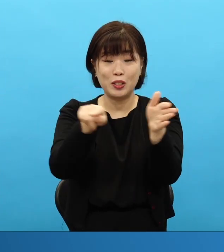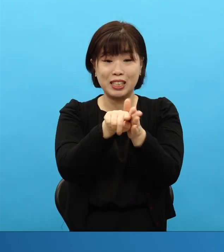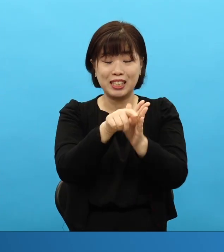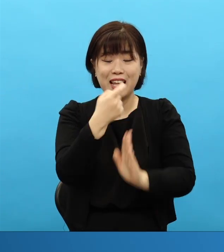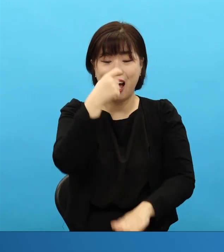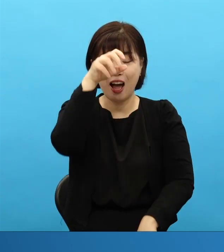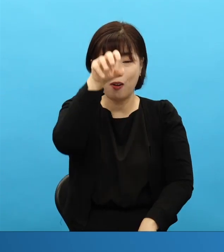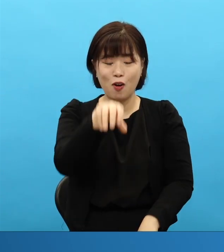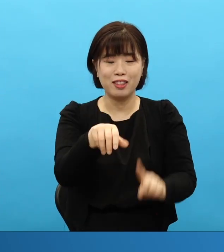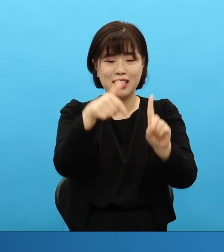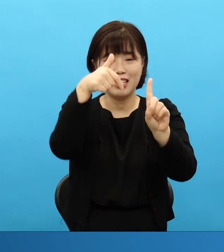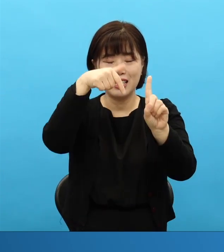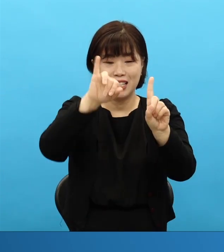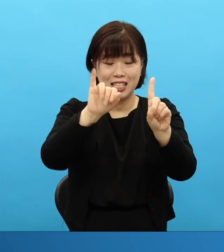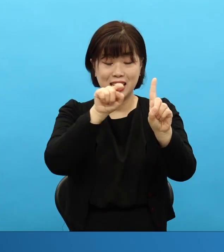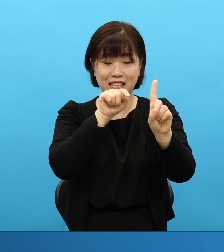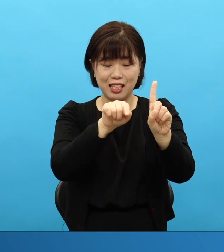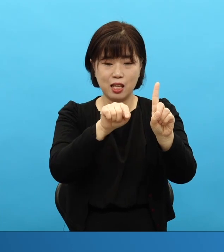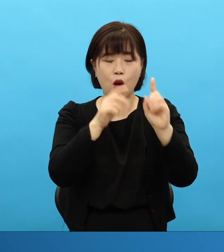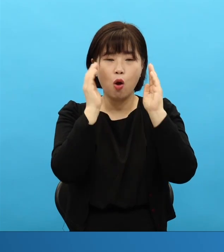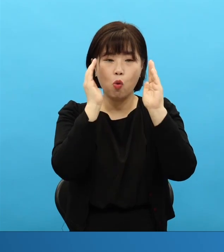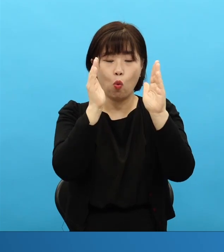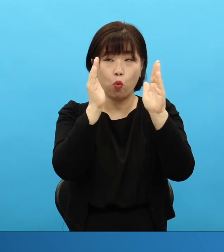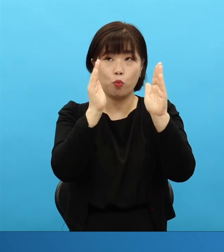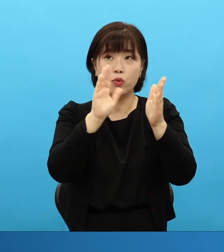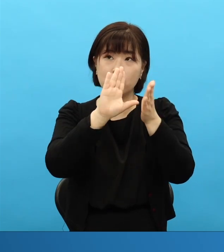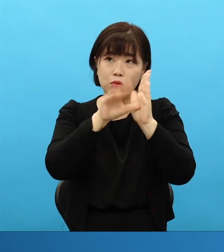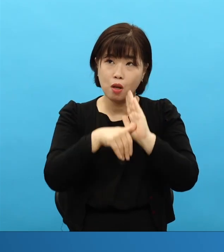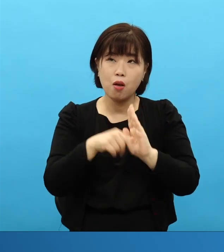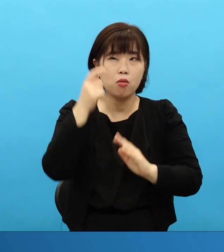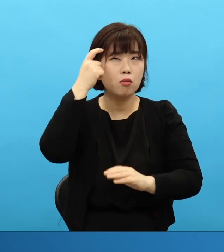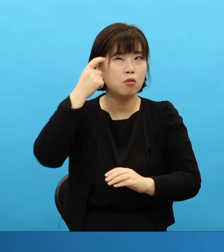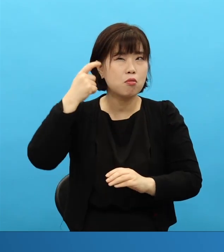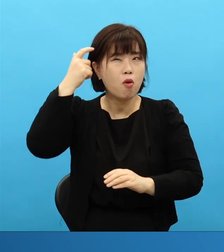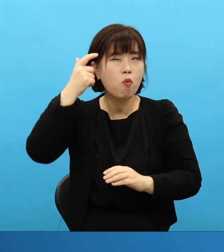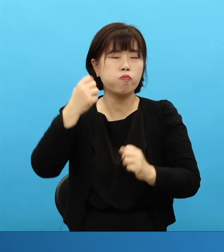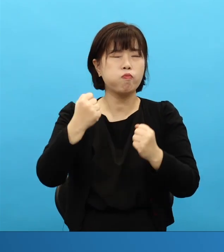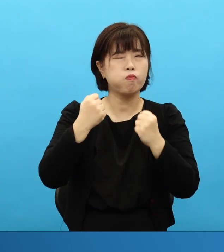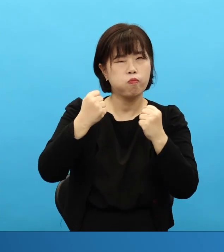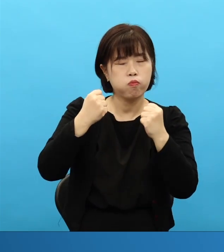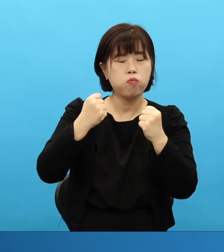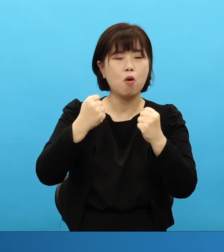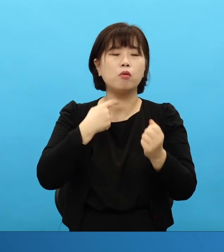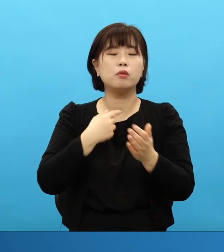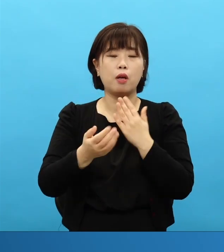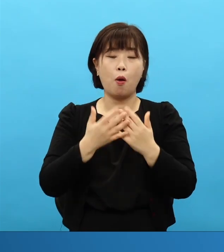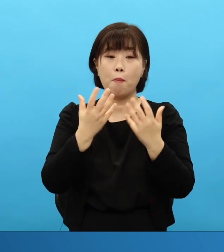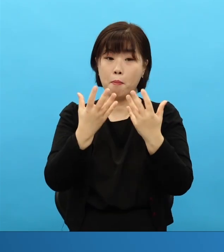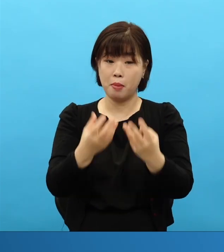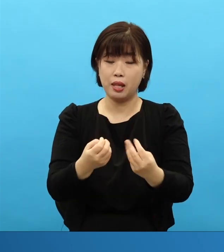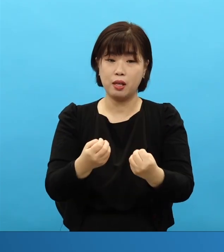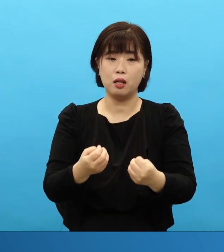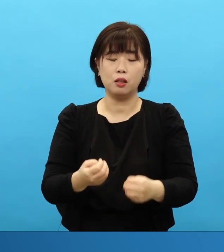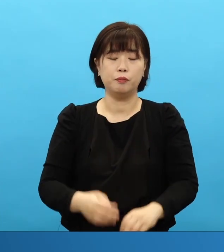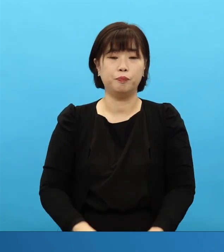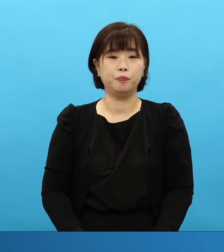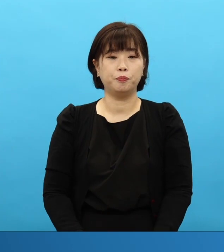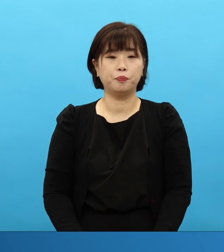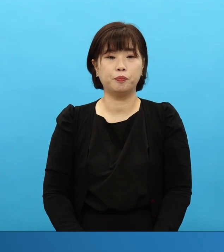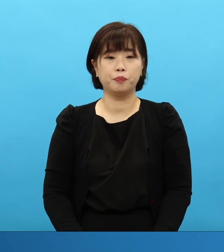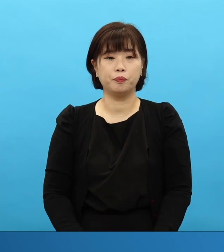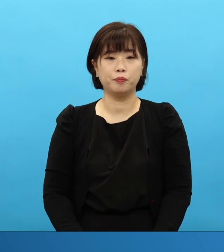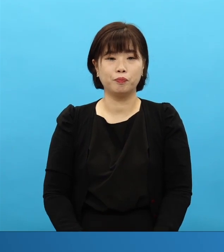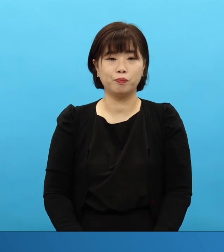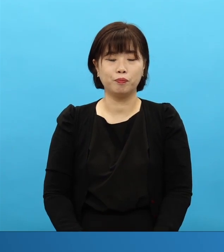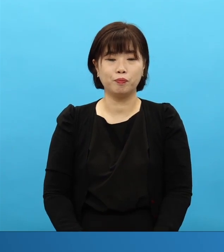있기만 했는데 따라오는 응답들이 너무나도 많았는데 유학 나와 보면서 또 여러 다른